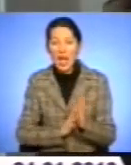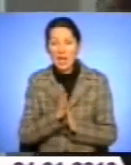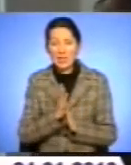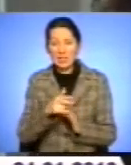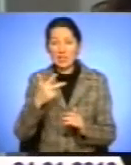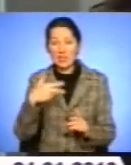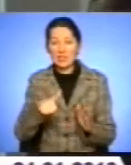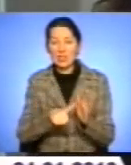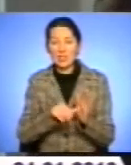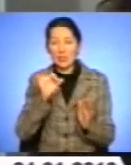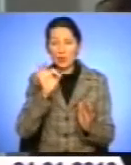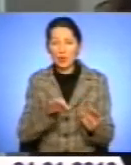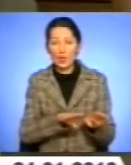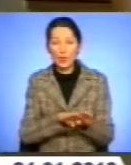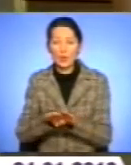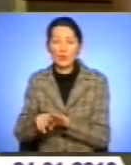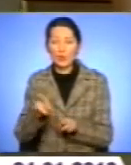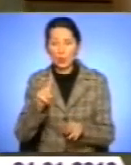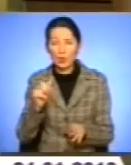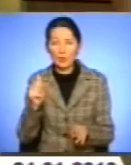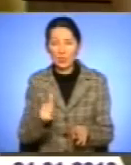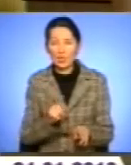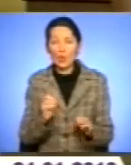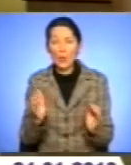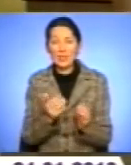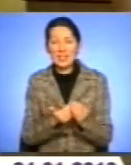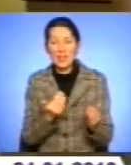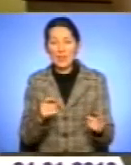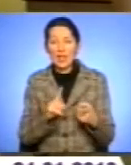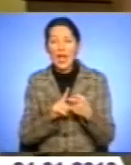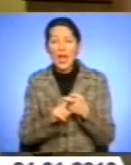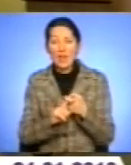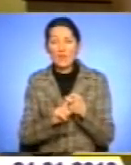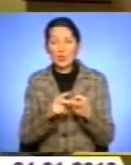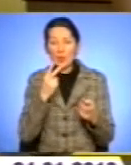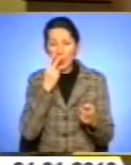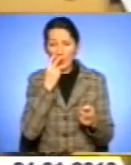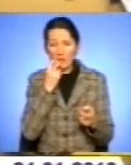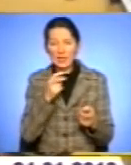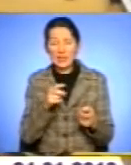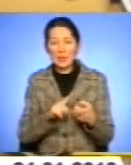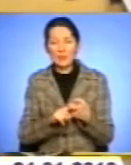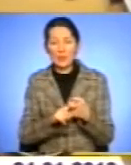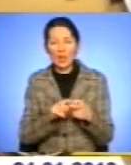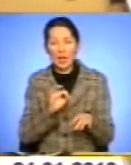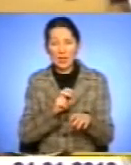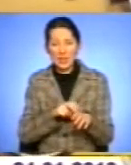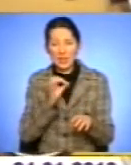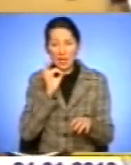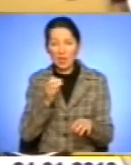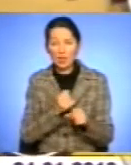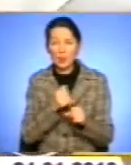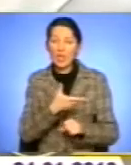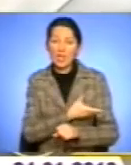що пов'язано із новорічними та різдвяними святами. З другого тижня вже бачимо поступовий ріст,